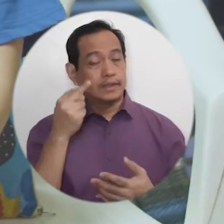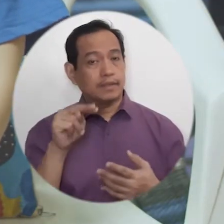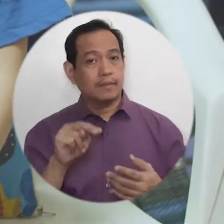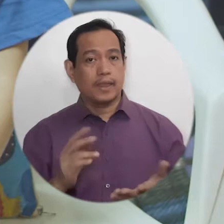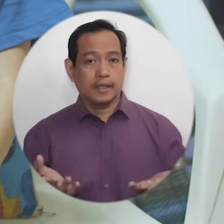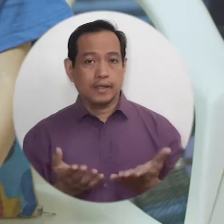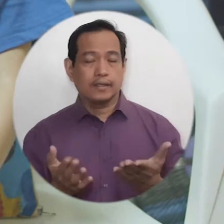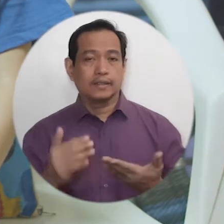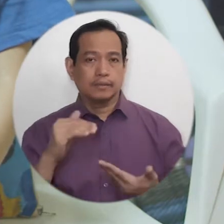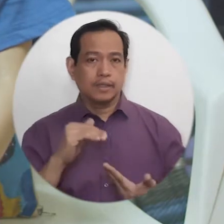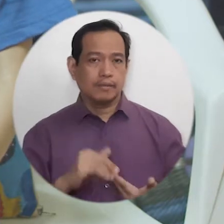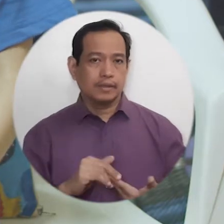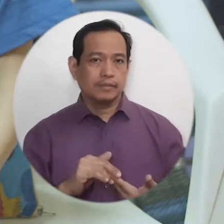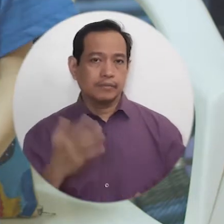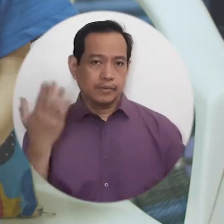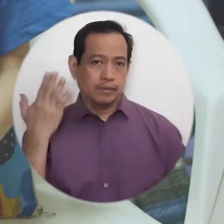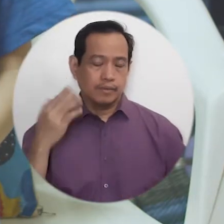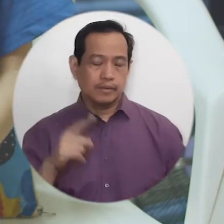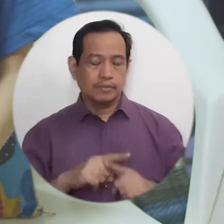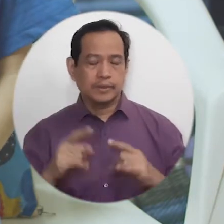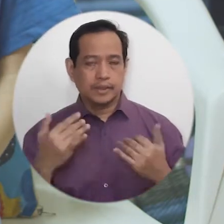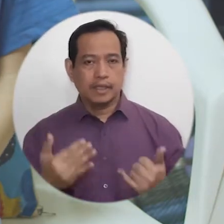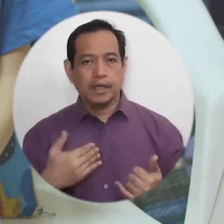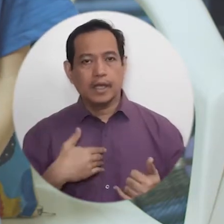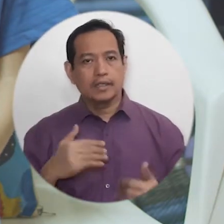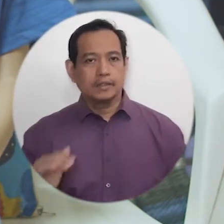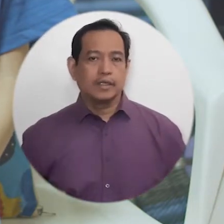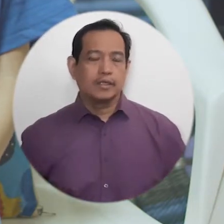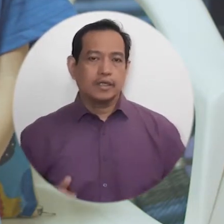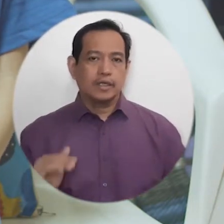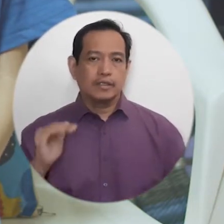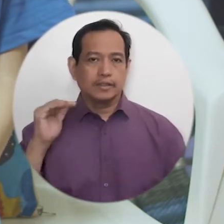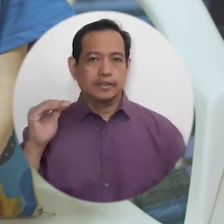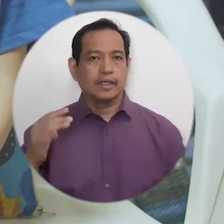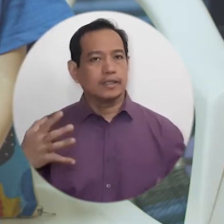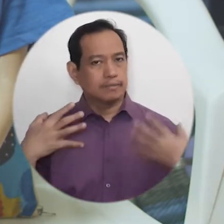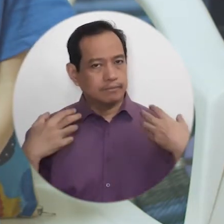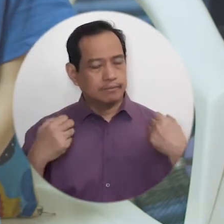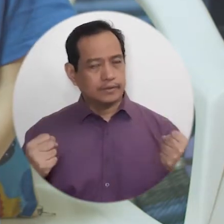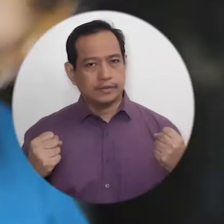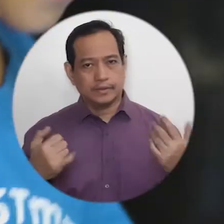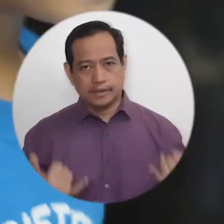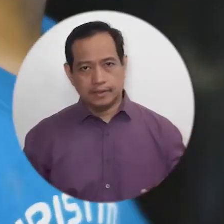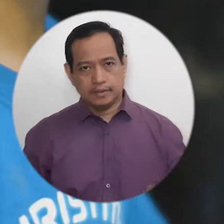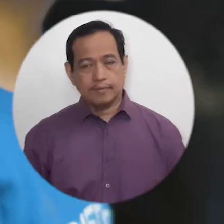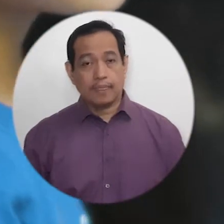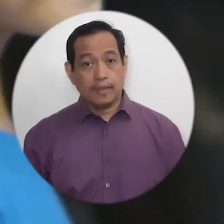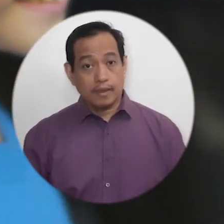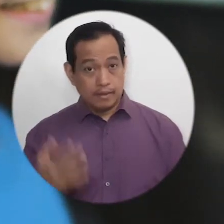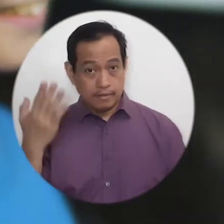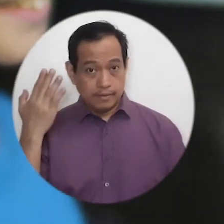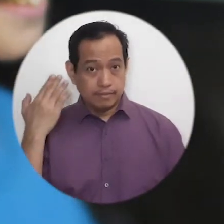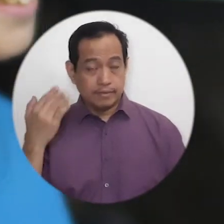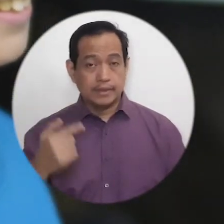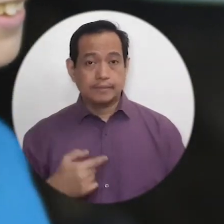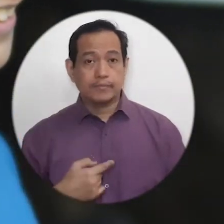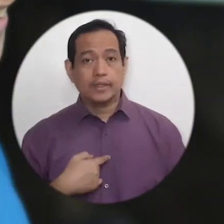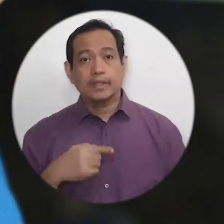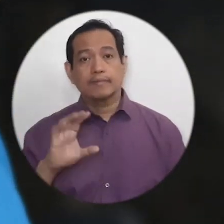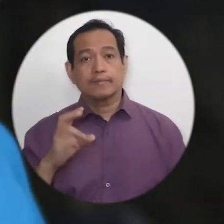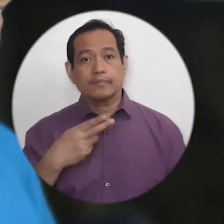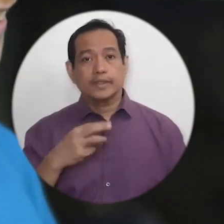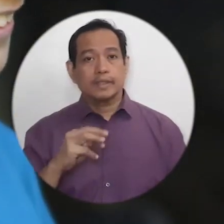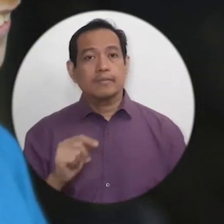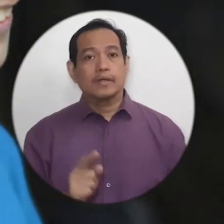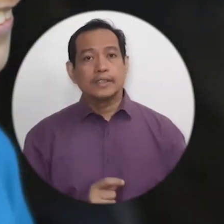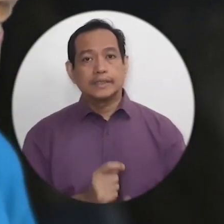po. Dati, ngayon po, malaki na ako at magaling na po. Dati po,